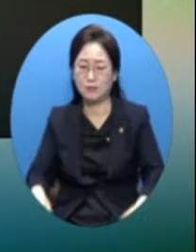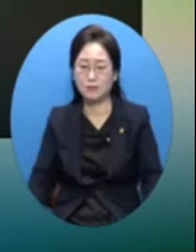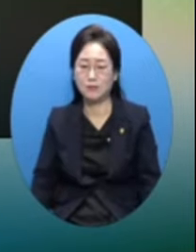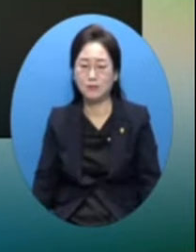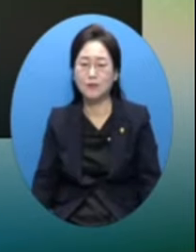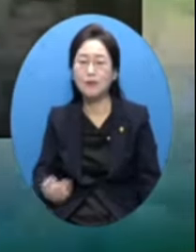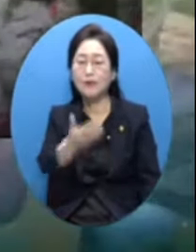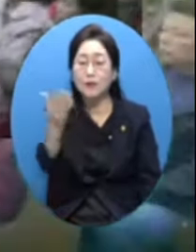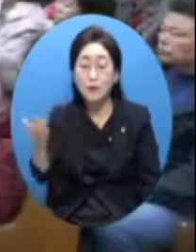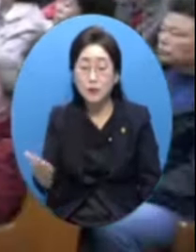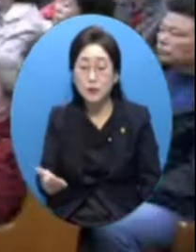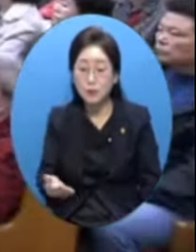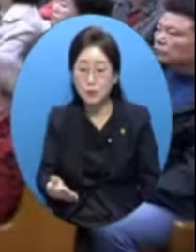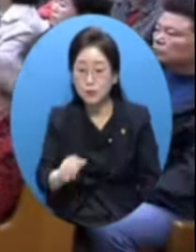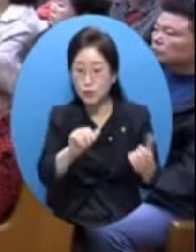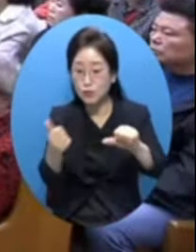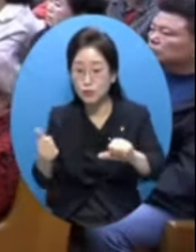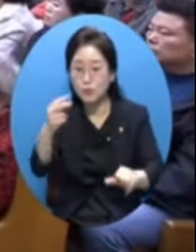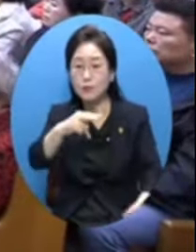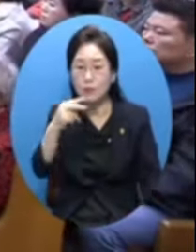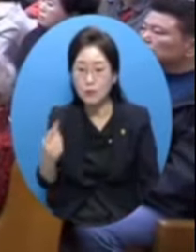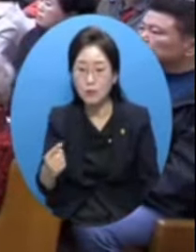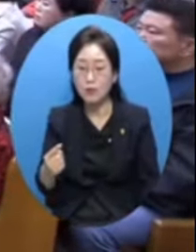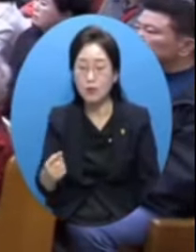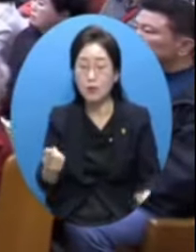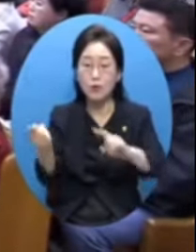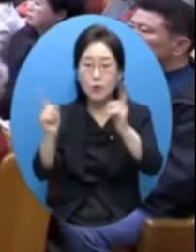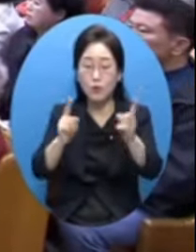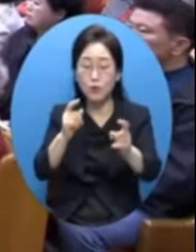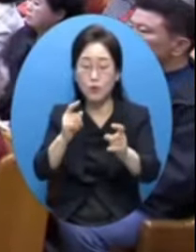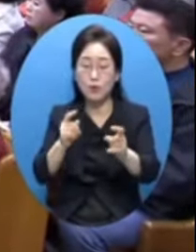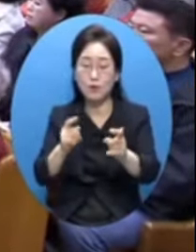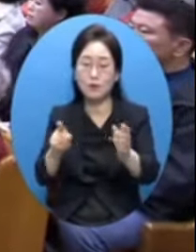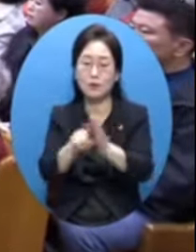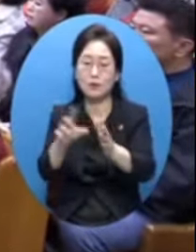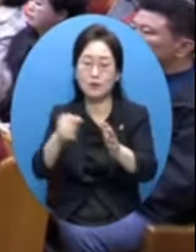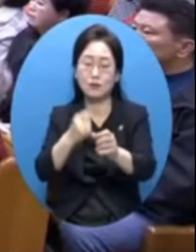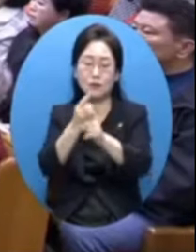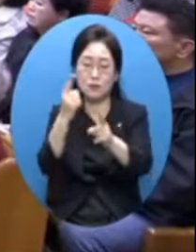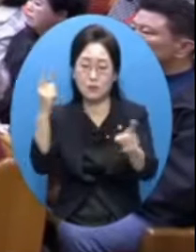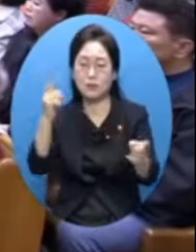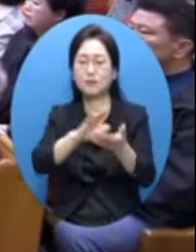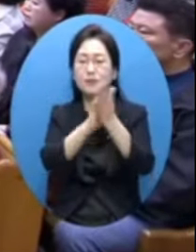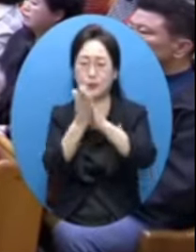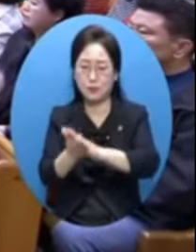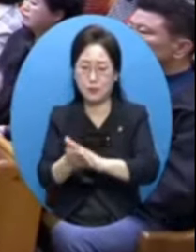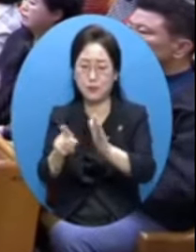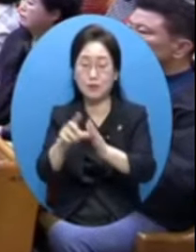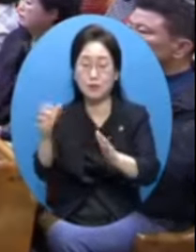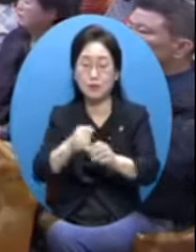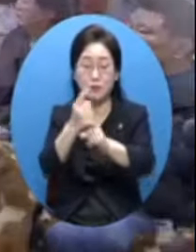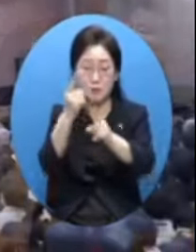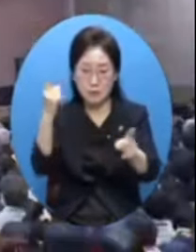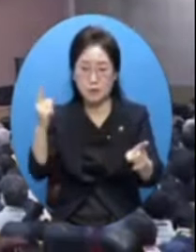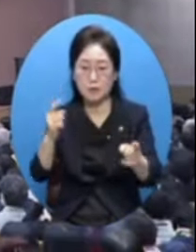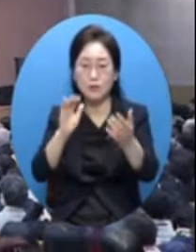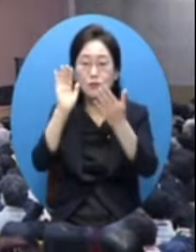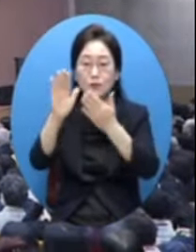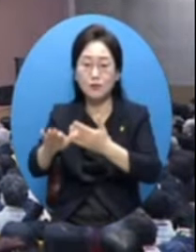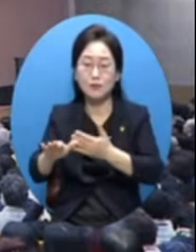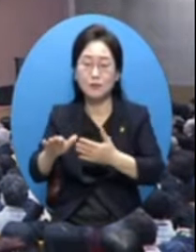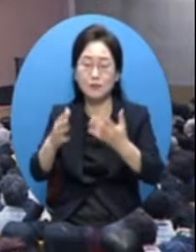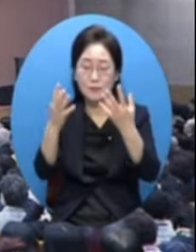여러분 죽음조차도 부활신앙으로 승화시켜서 믿음으로 승리하시고 그 후에